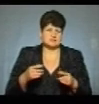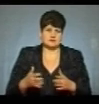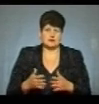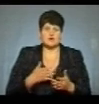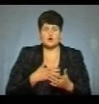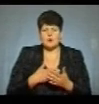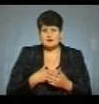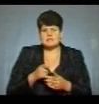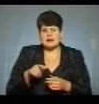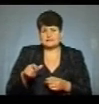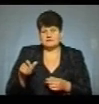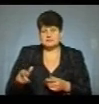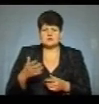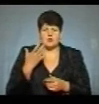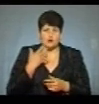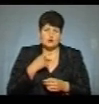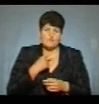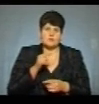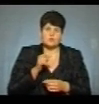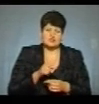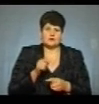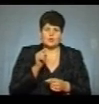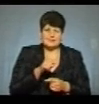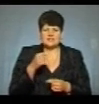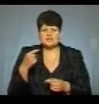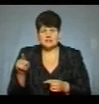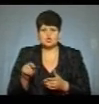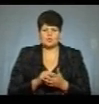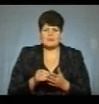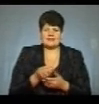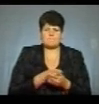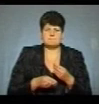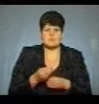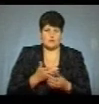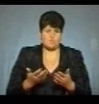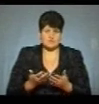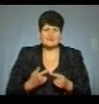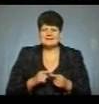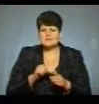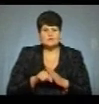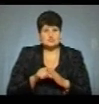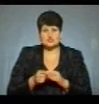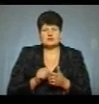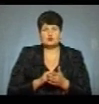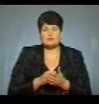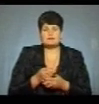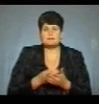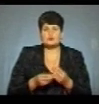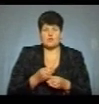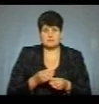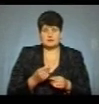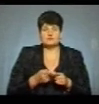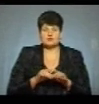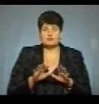числі громадських активістів, коли стверджують про те, що одні чи інші документи підроблені. Це не означає, що цей документ підроблений. В даному